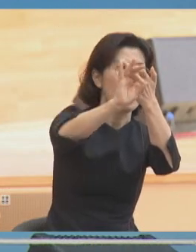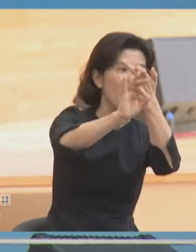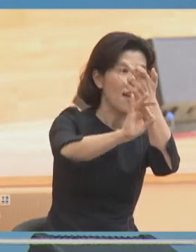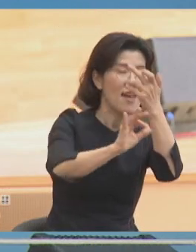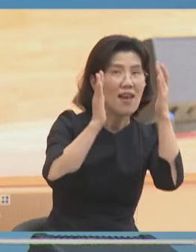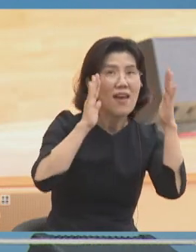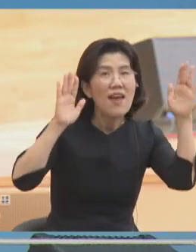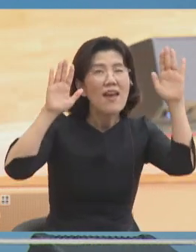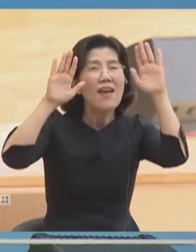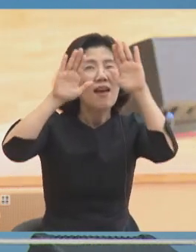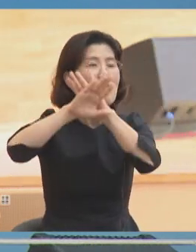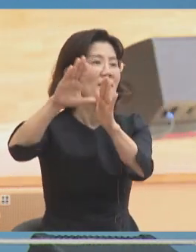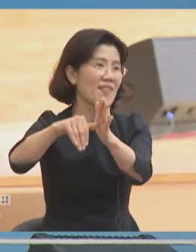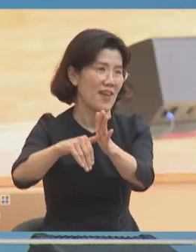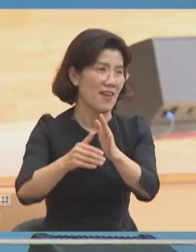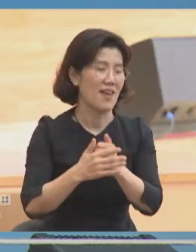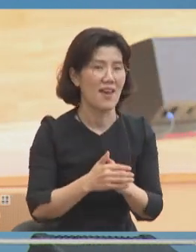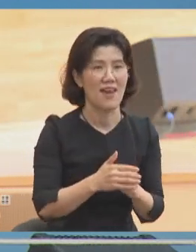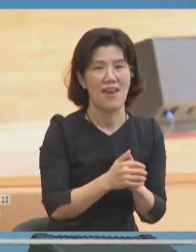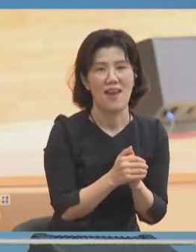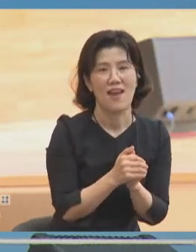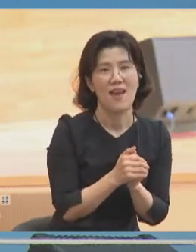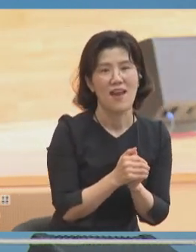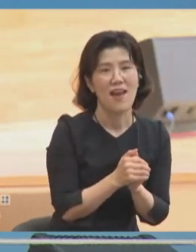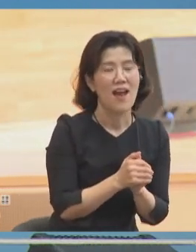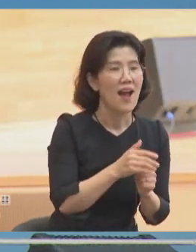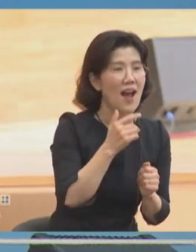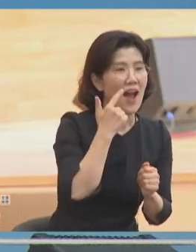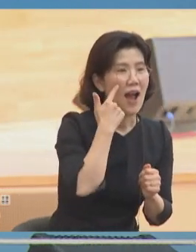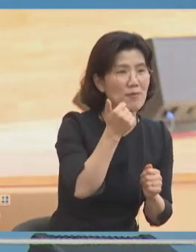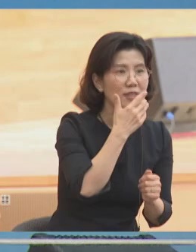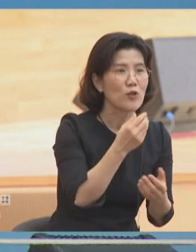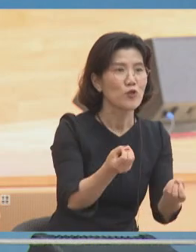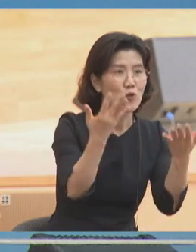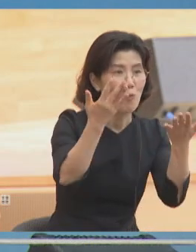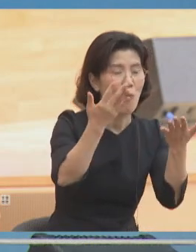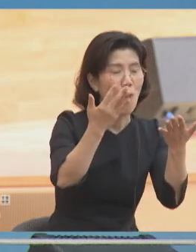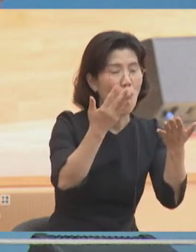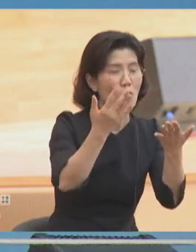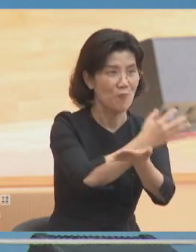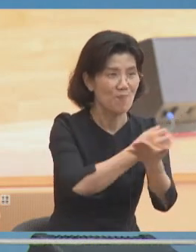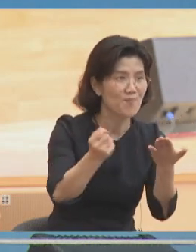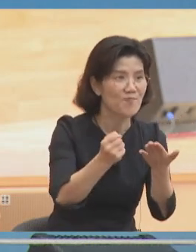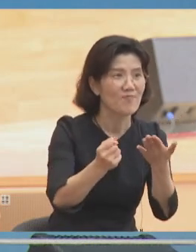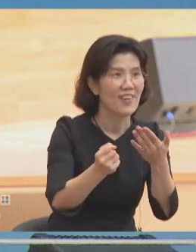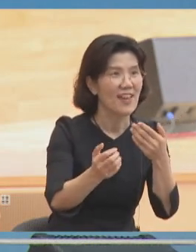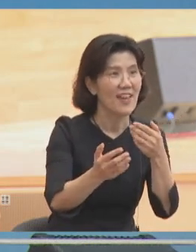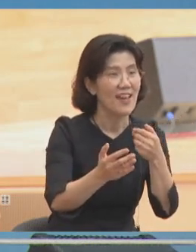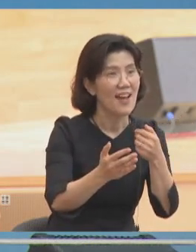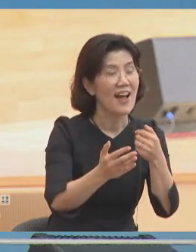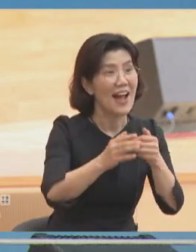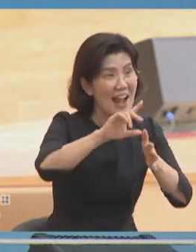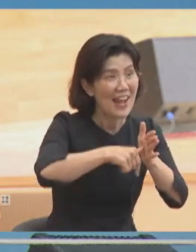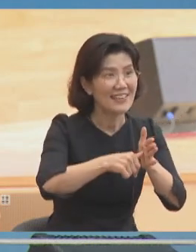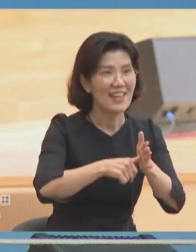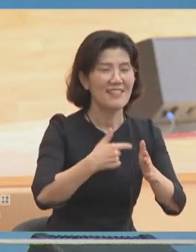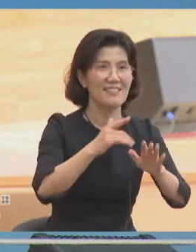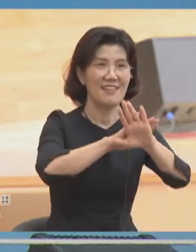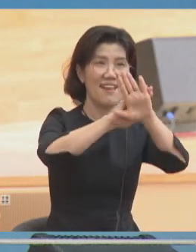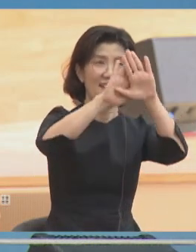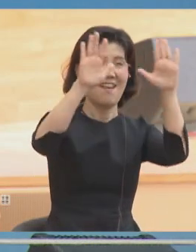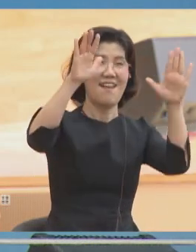컴컴해 때입니다 아버지의 축복을 훔쳐서 떠날 때는 굉장히 중천 태양처럼 의기